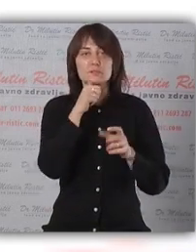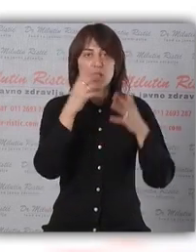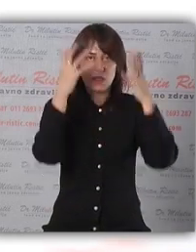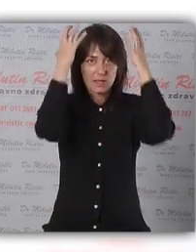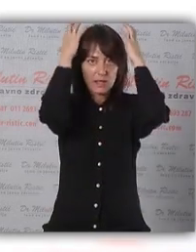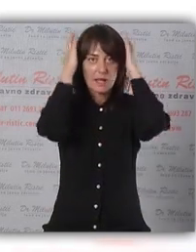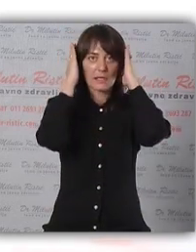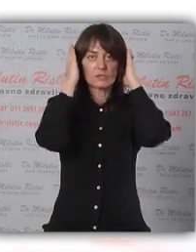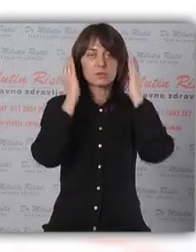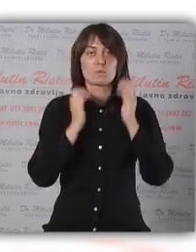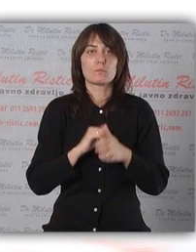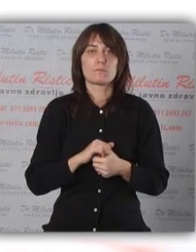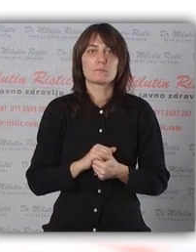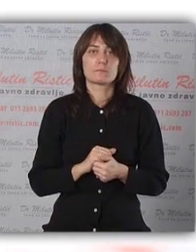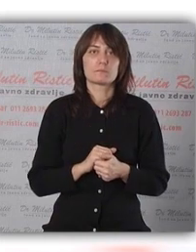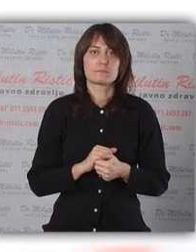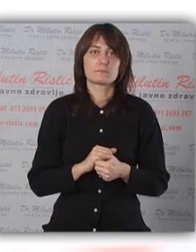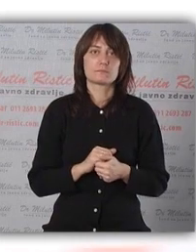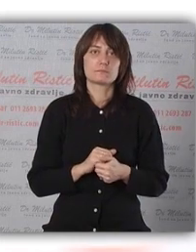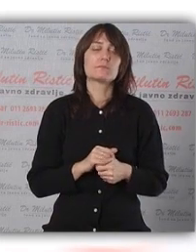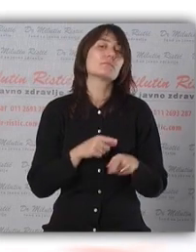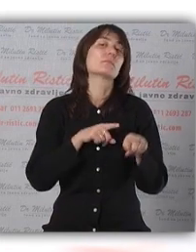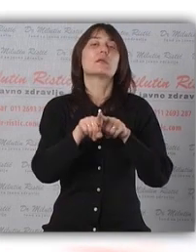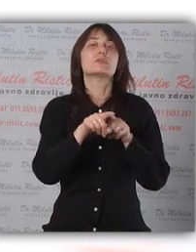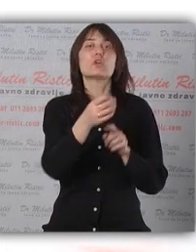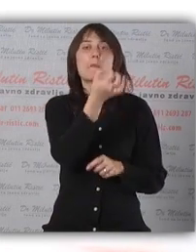vezove, a naravno obavezno i kacigu.